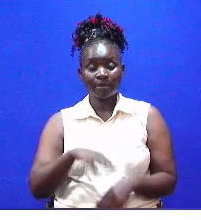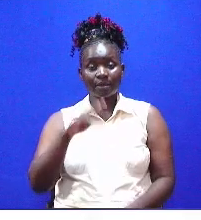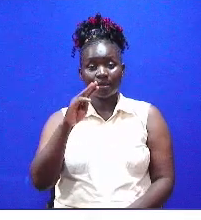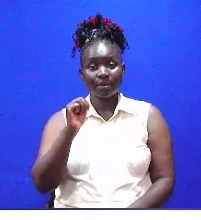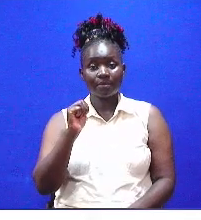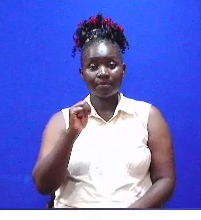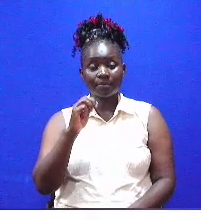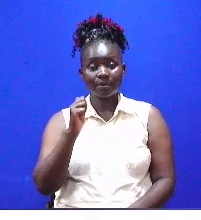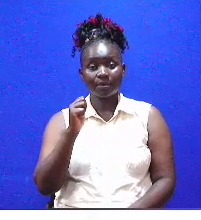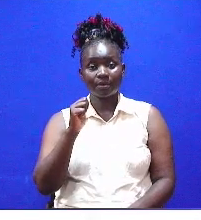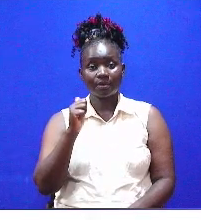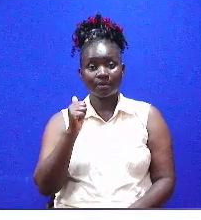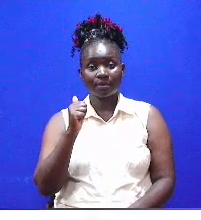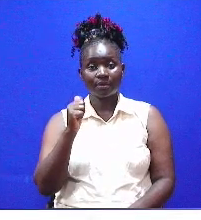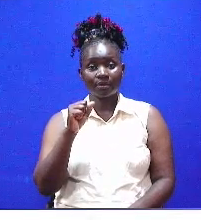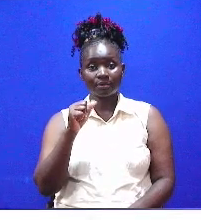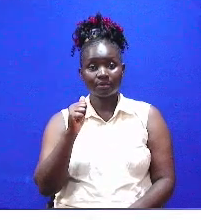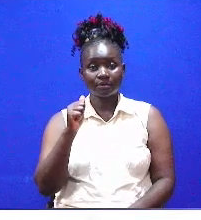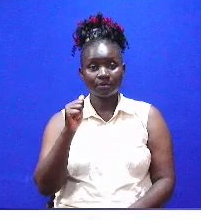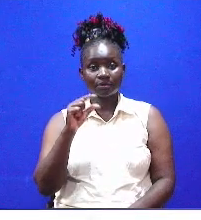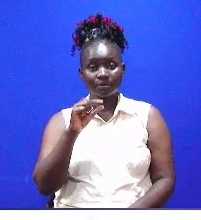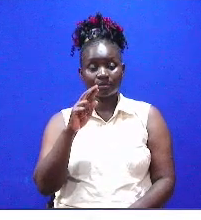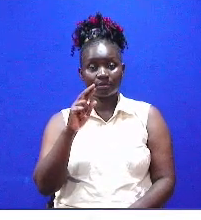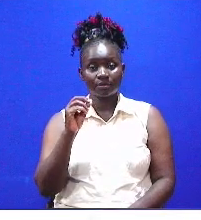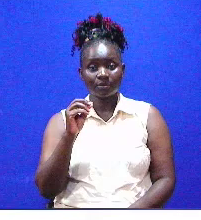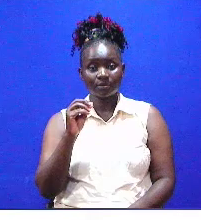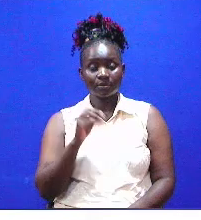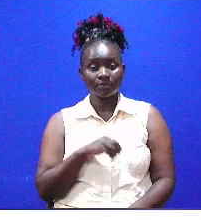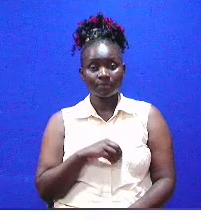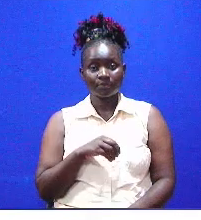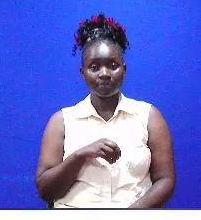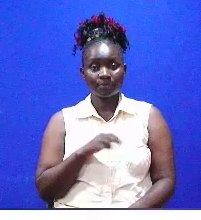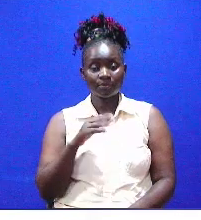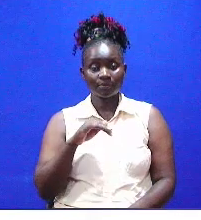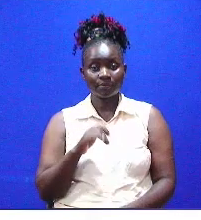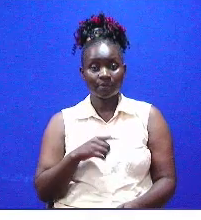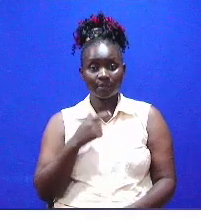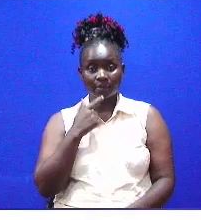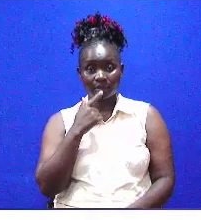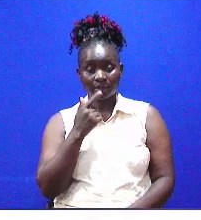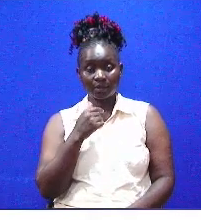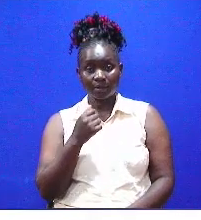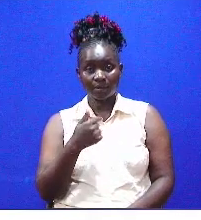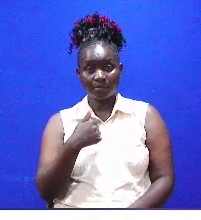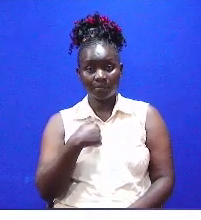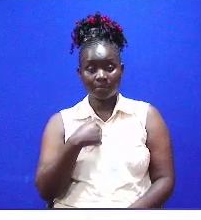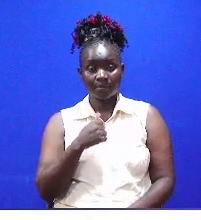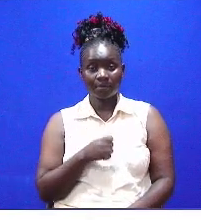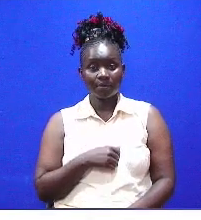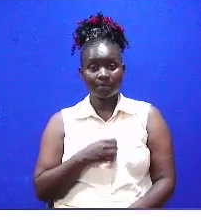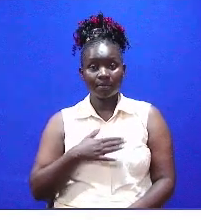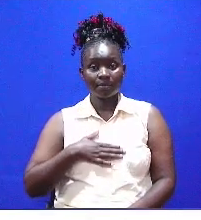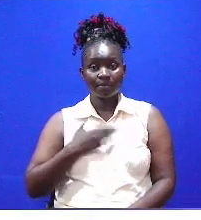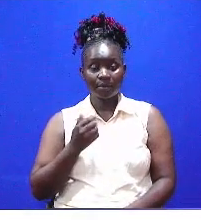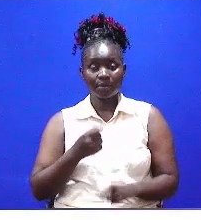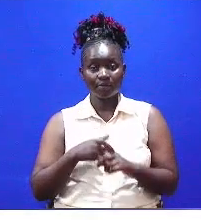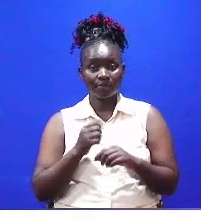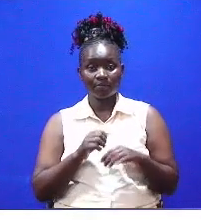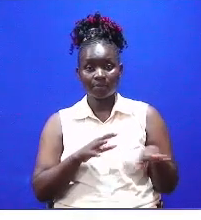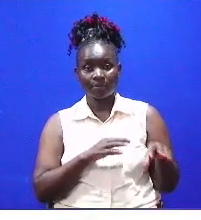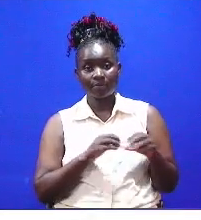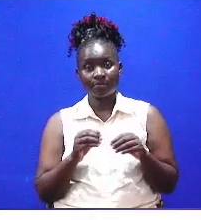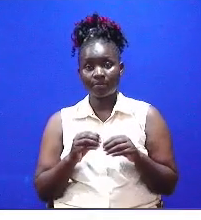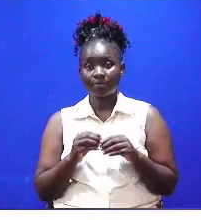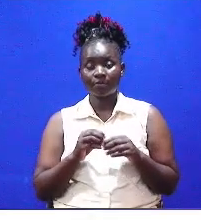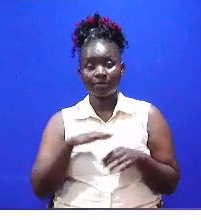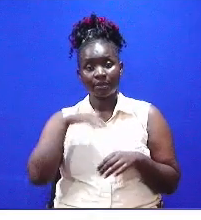kanyora ke munto na muisa koyo ku America bagande inde to andamo simu ko muro na ruete to chiko yo mano yo ruete